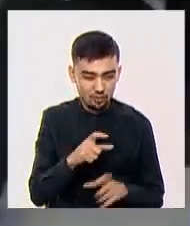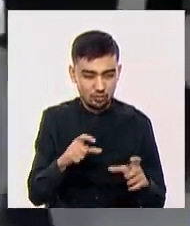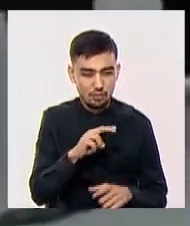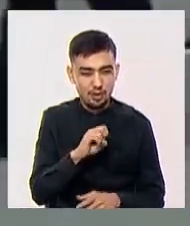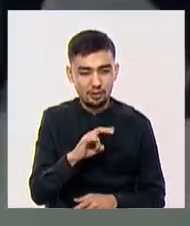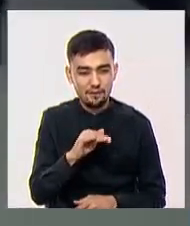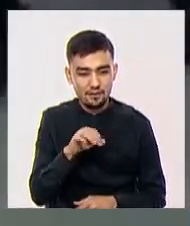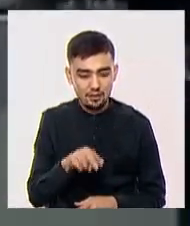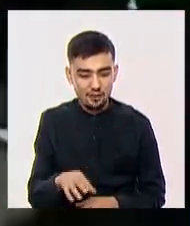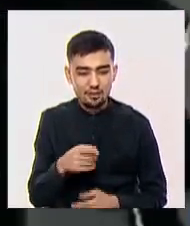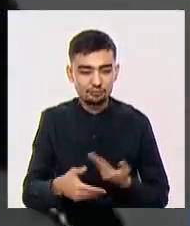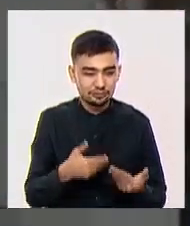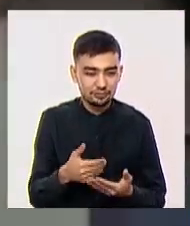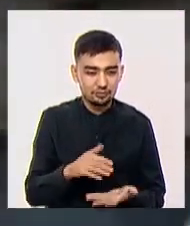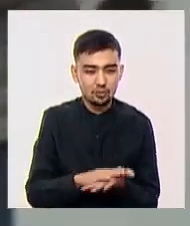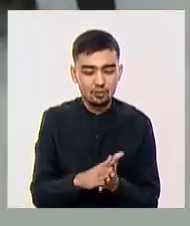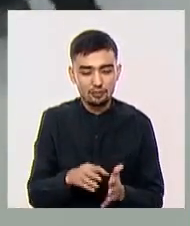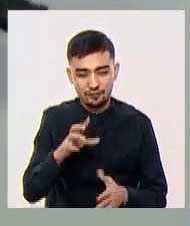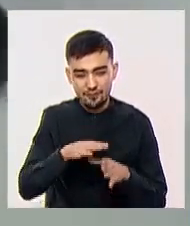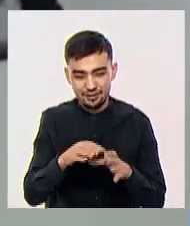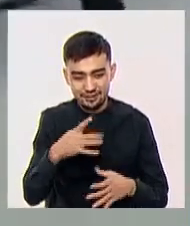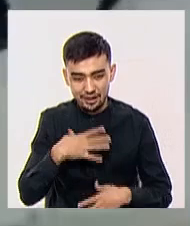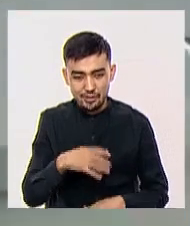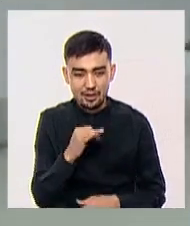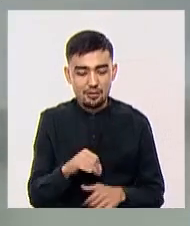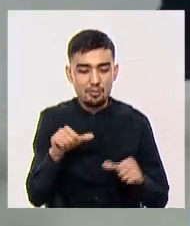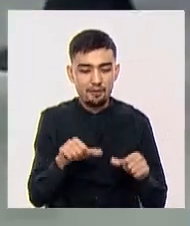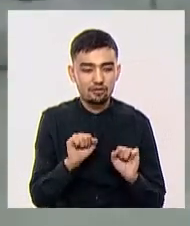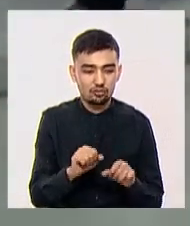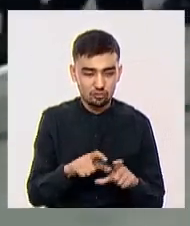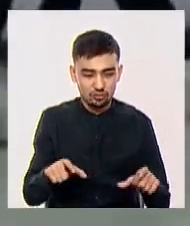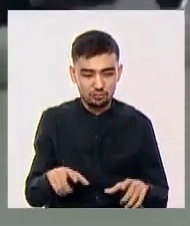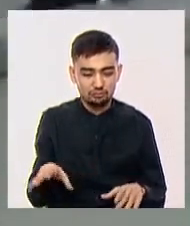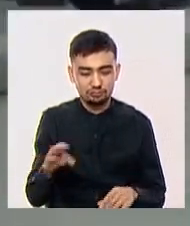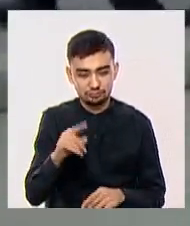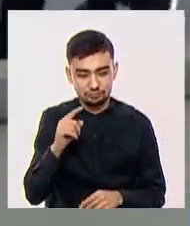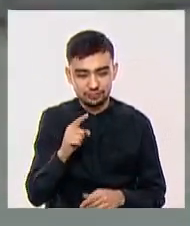воинам-панфиловцам. Марш не был согласован с городскими властями, поэтому правоохранителям пришлось